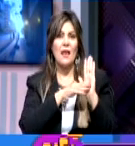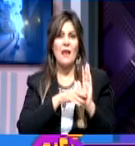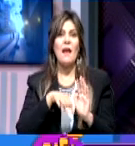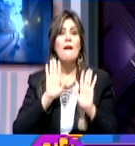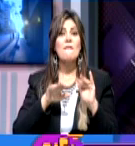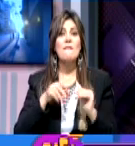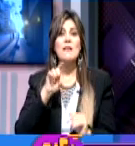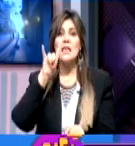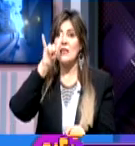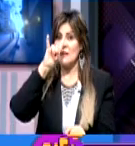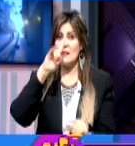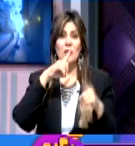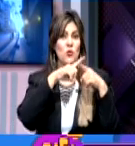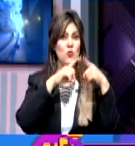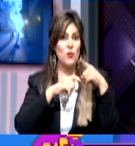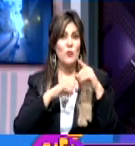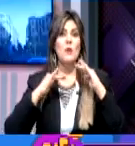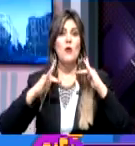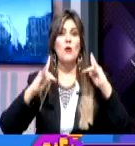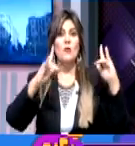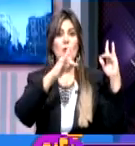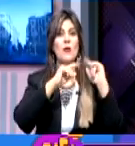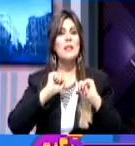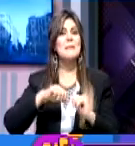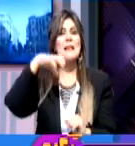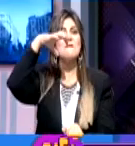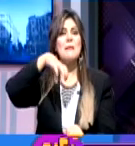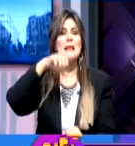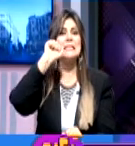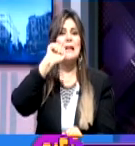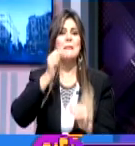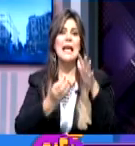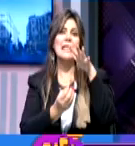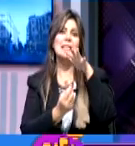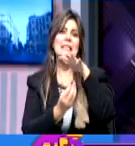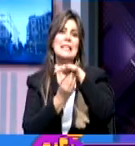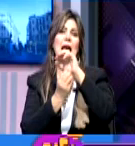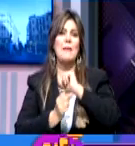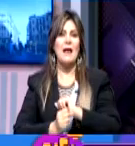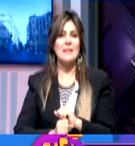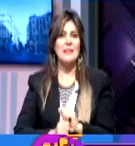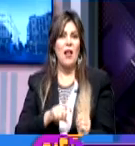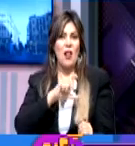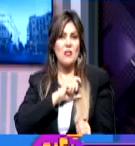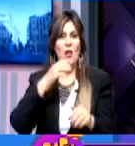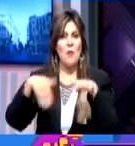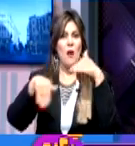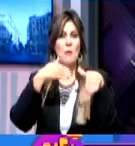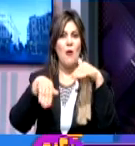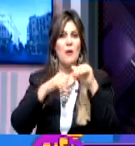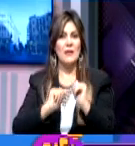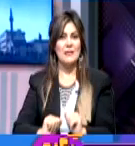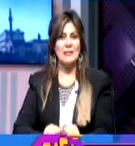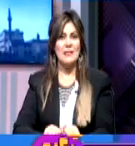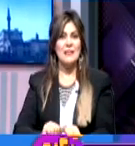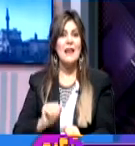10% من مقاعد او من غرف المدن الجامعيه للطلاب المعاقين. حتى في ظل